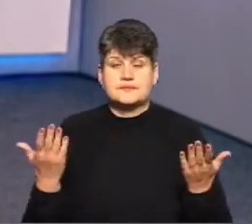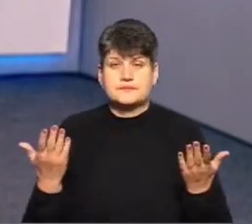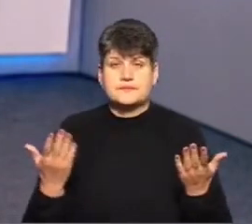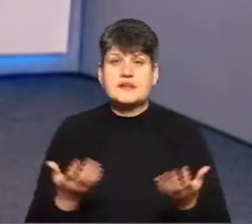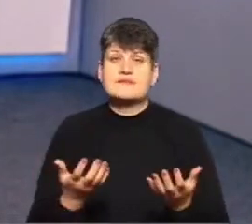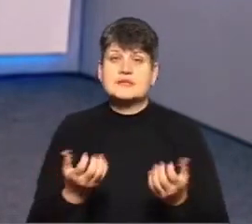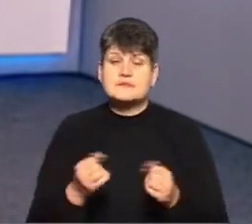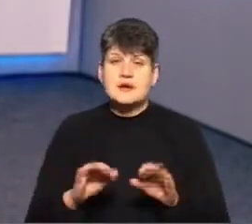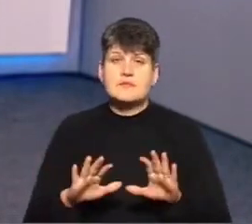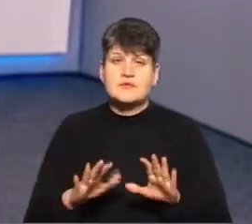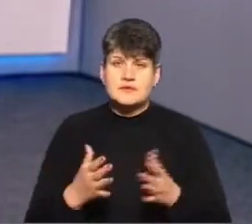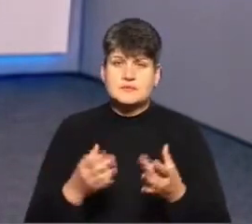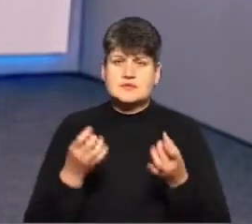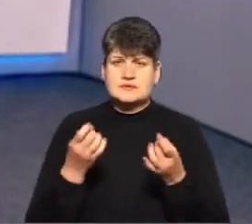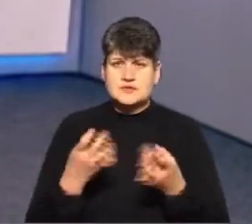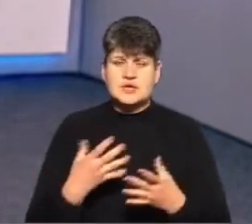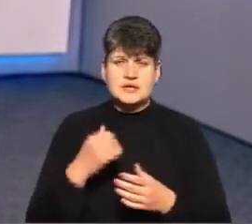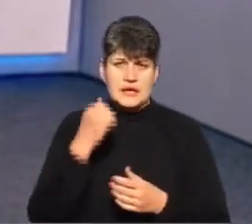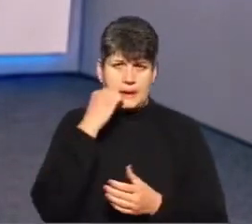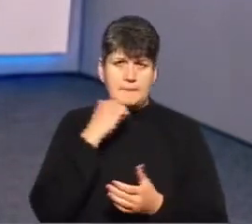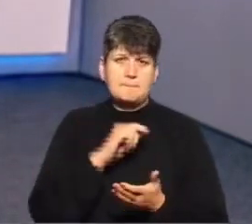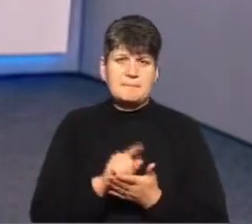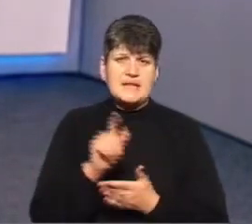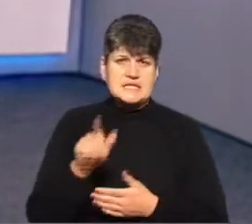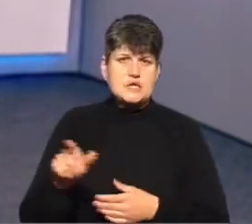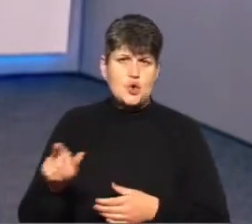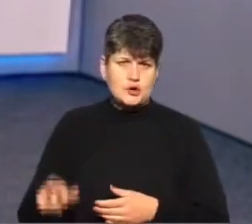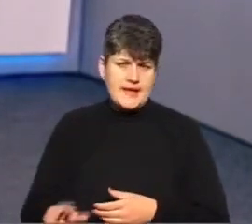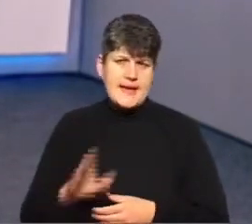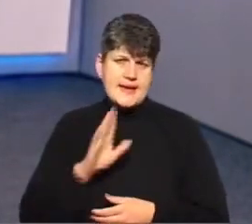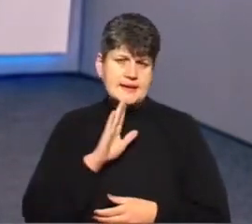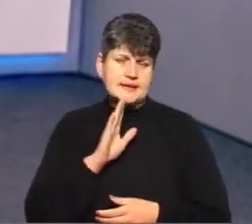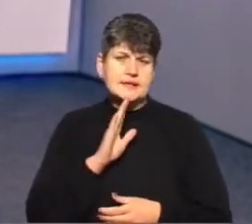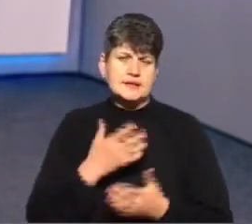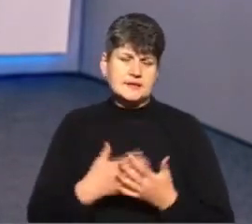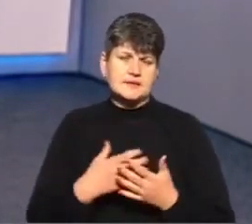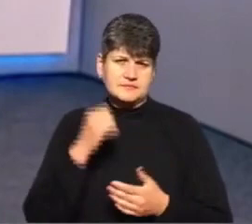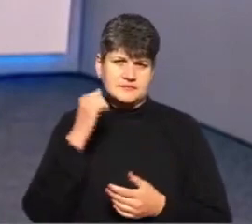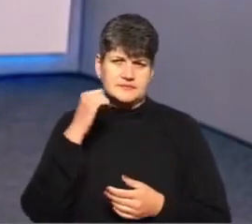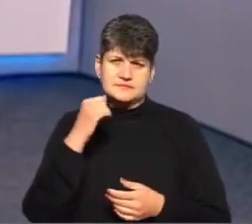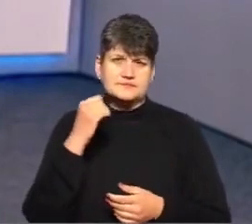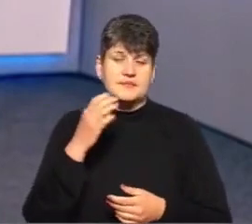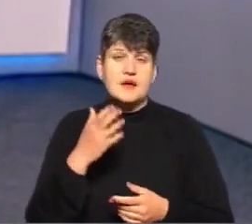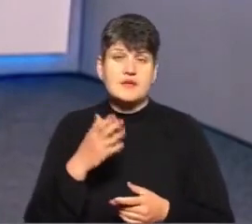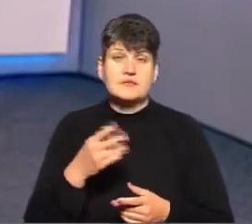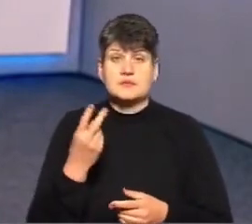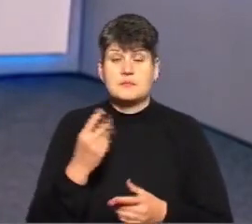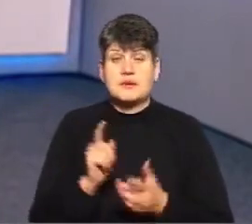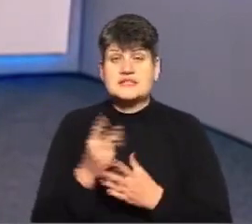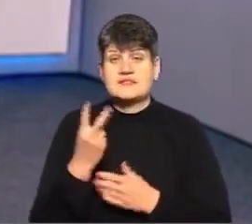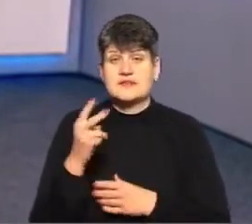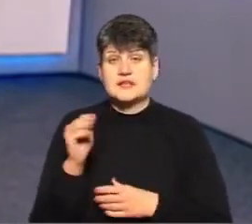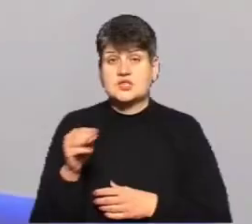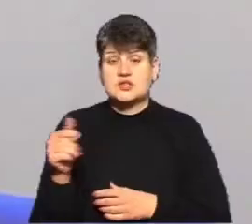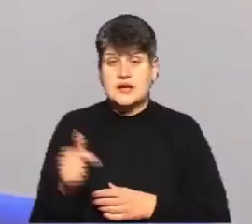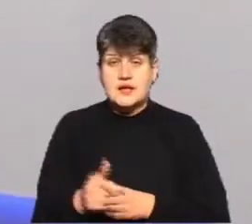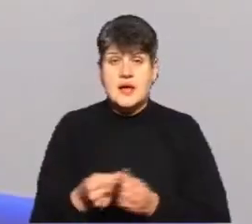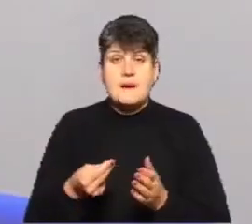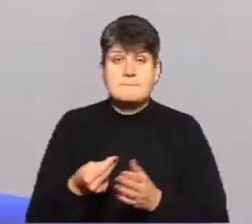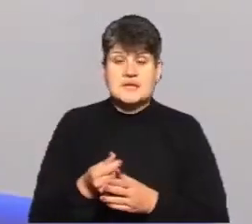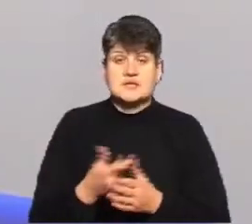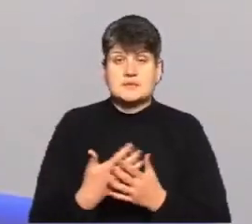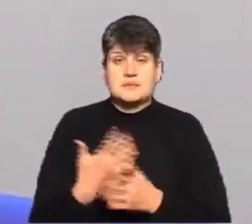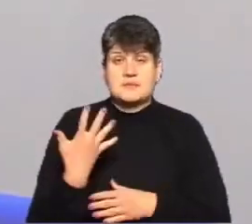звичайної пенсіонерки, скажімо так, в якої пенсія трошки більше 2000 гривень, а платіжка лише за газ, близько